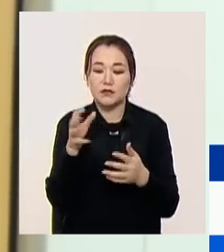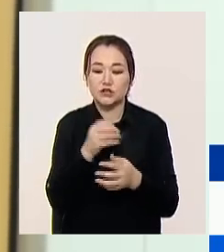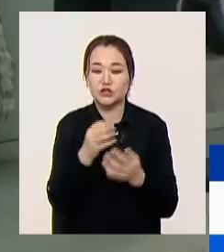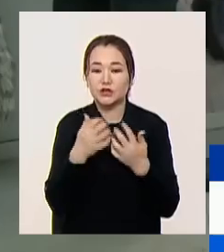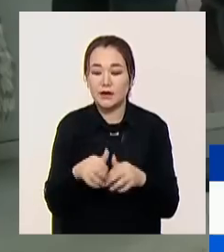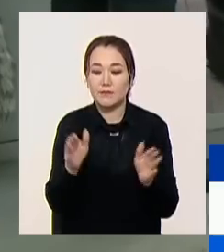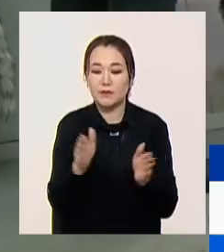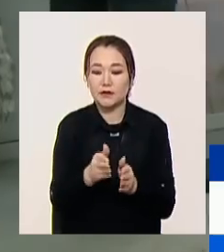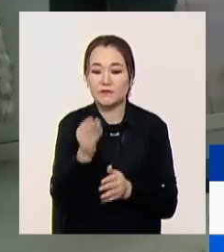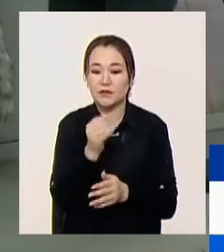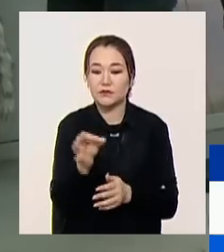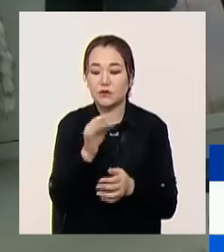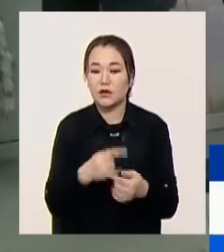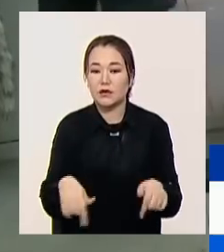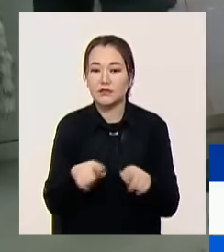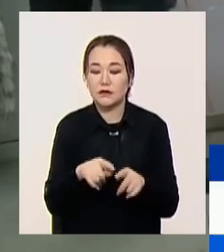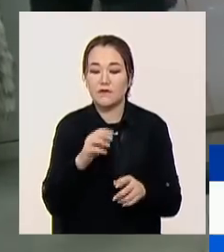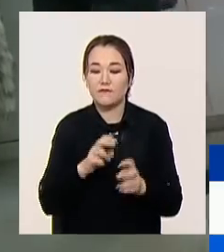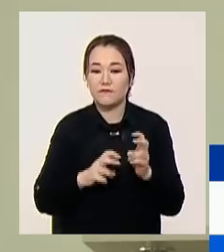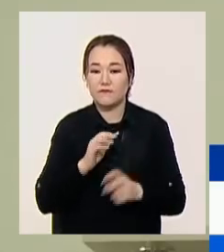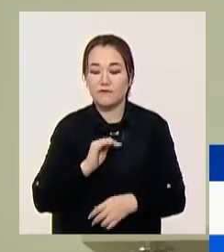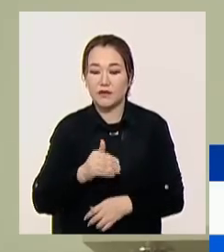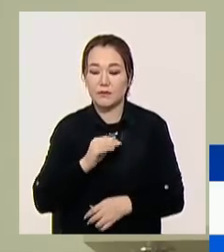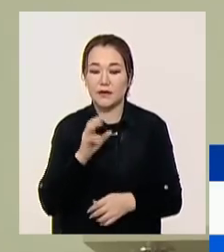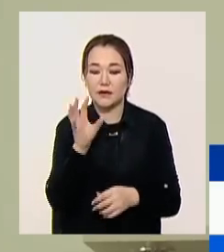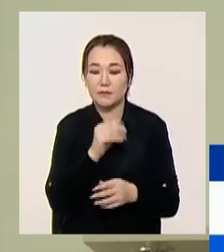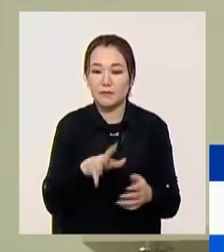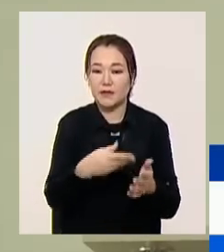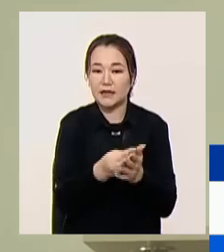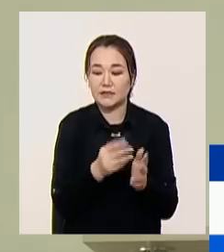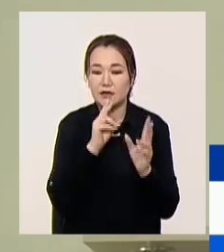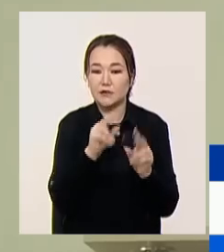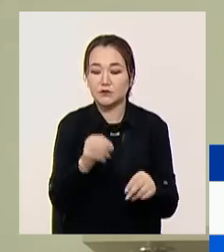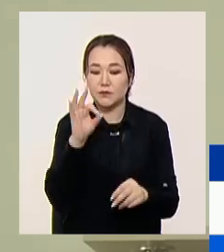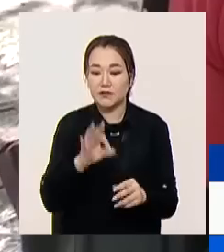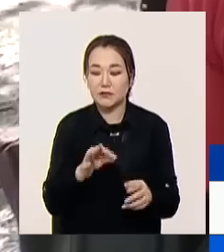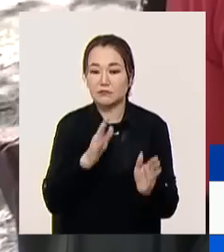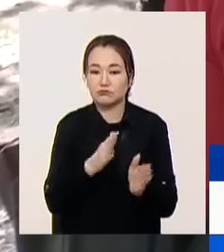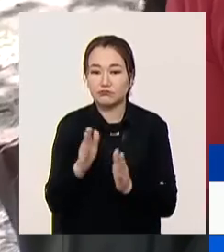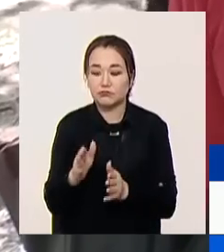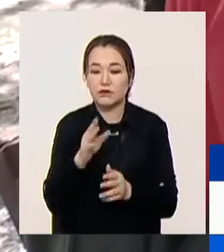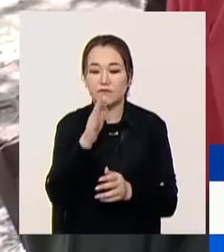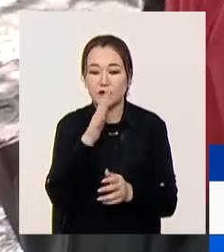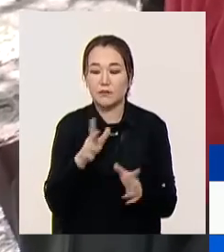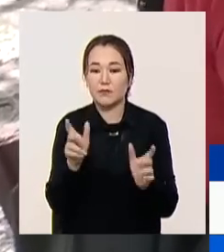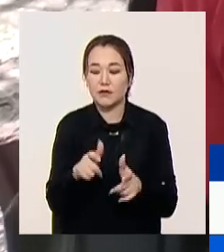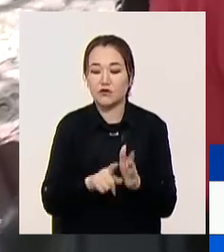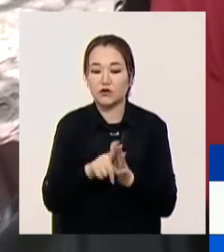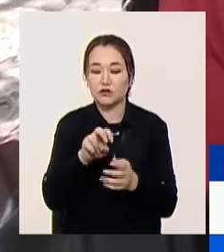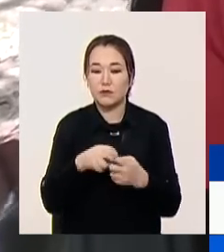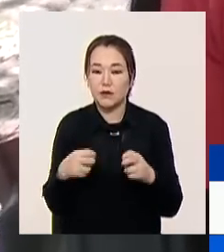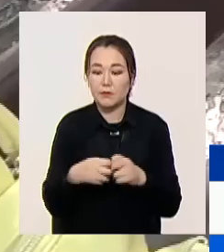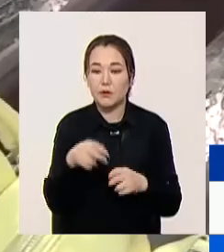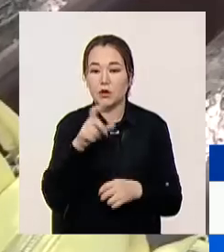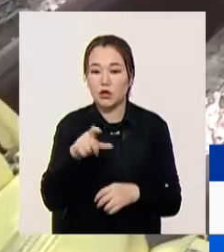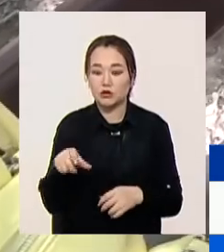микрофинансовая организация. Все эти годы фирма исправно платила обещанные проценты, и лишь в пандемии начались проблемы.